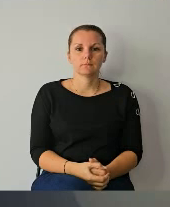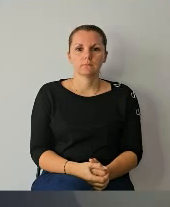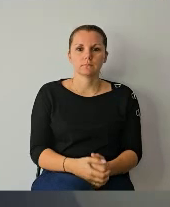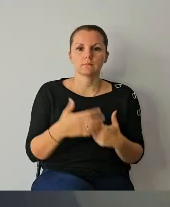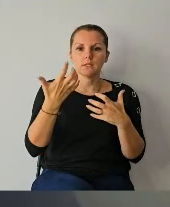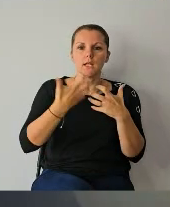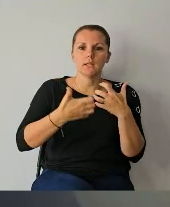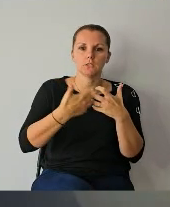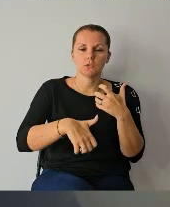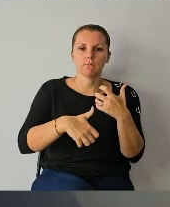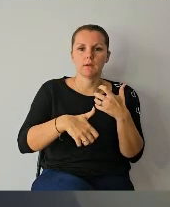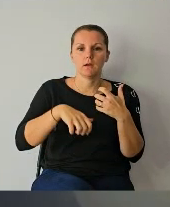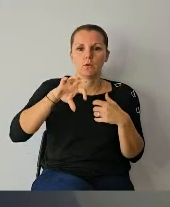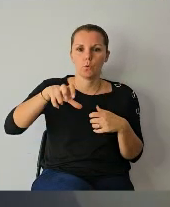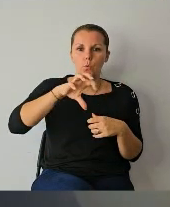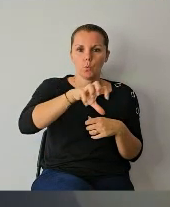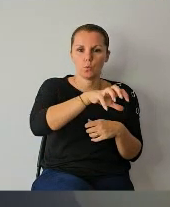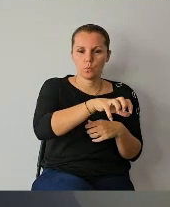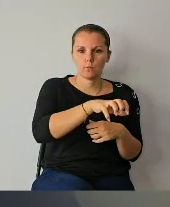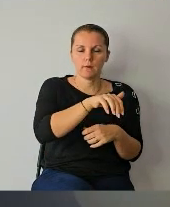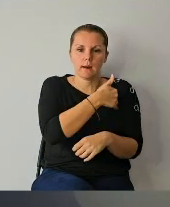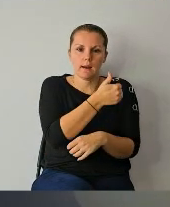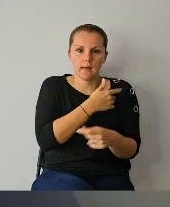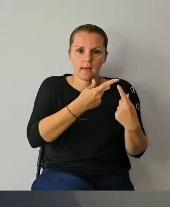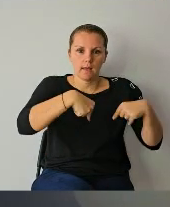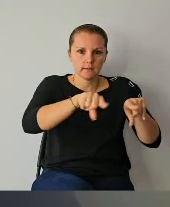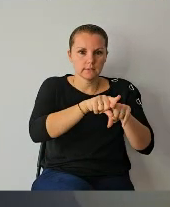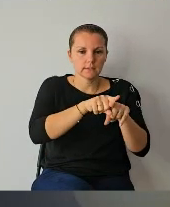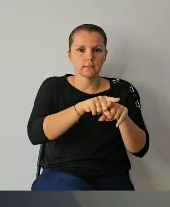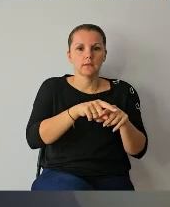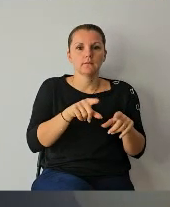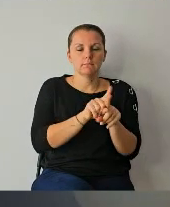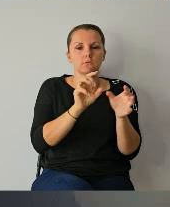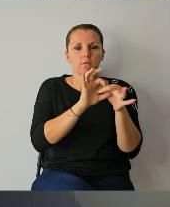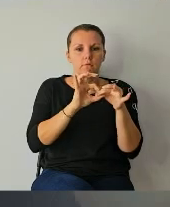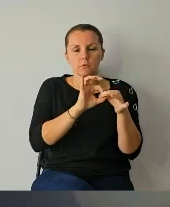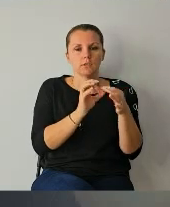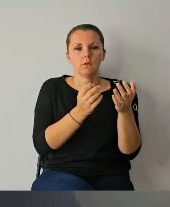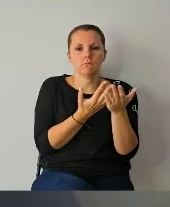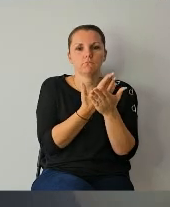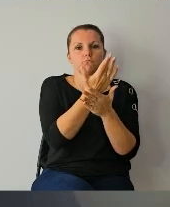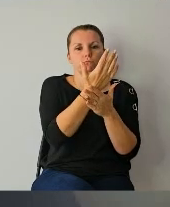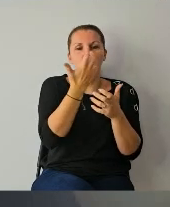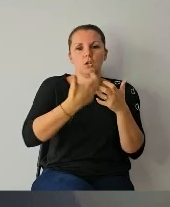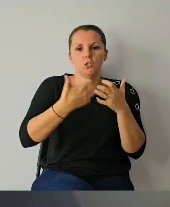Liczba oddziałów wiązała się również ze wzrostem liczby dzieci.